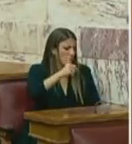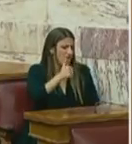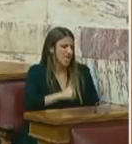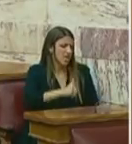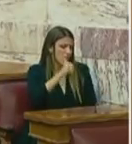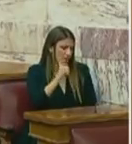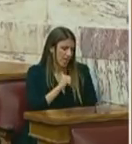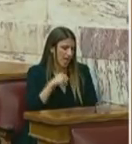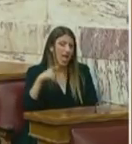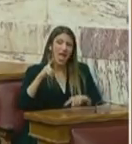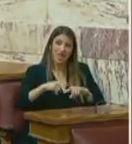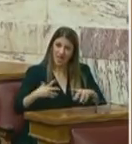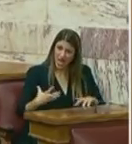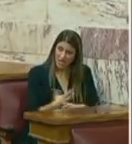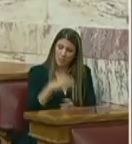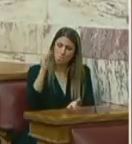πατάει ξανά γερά στα πόδια της.